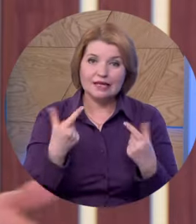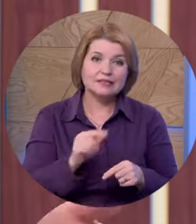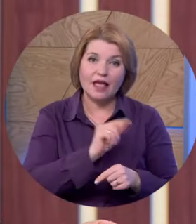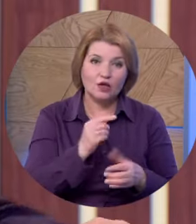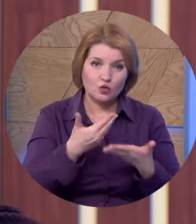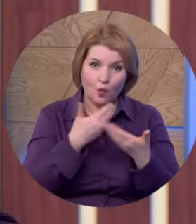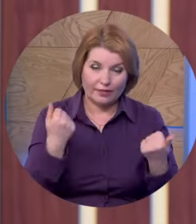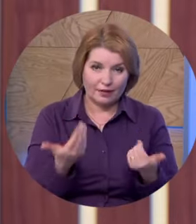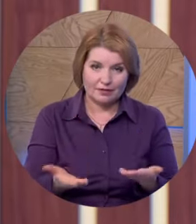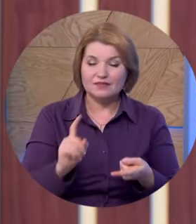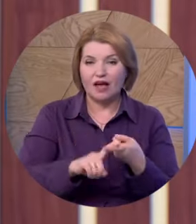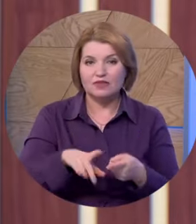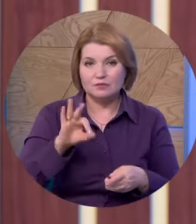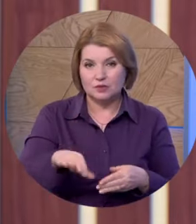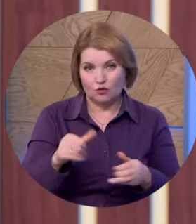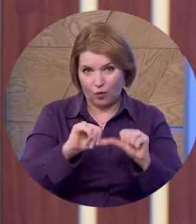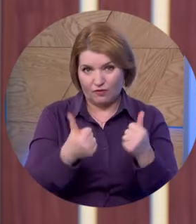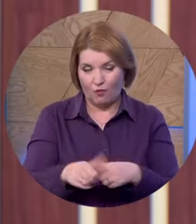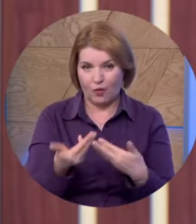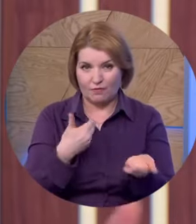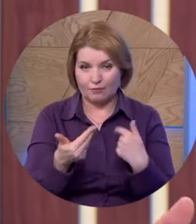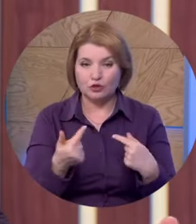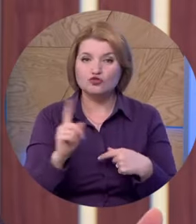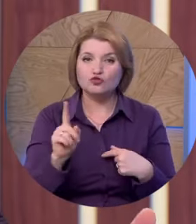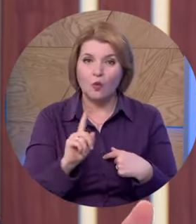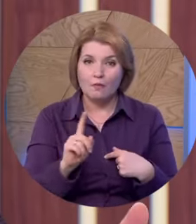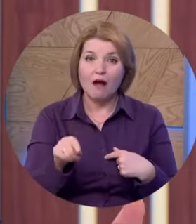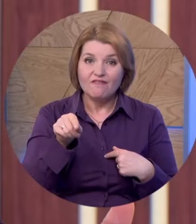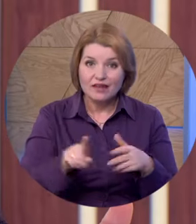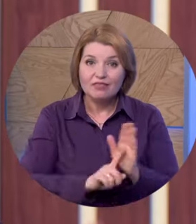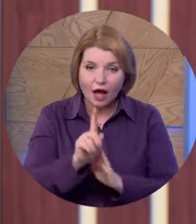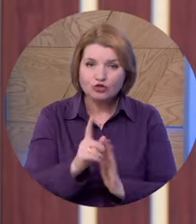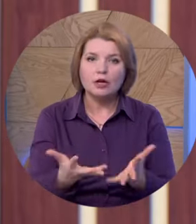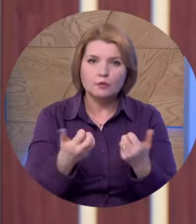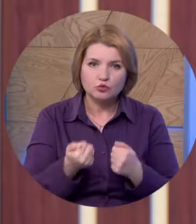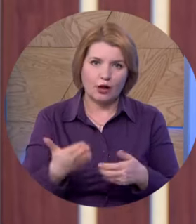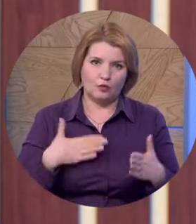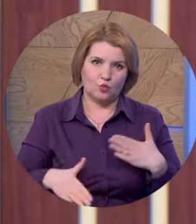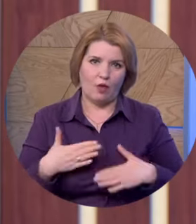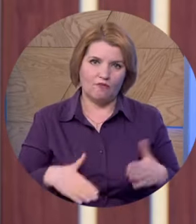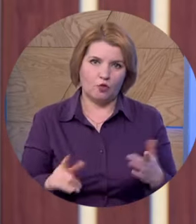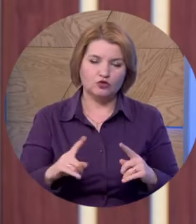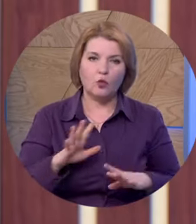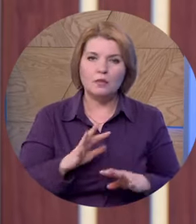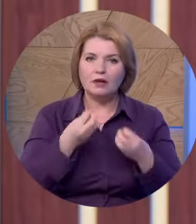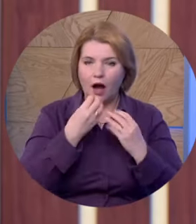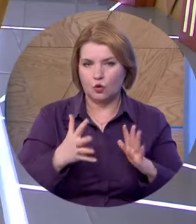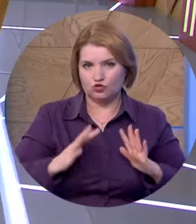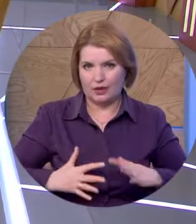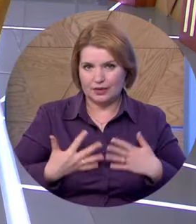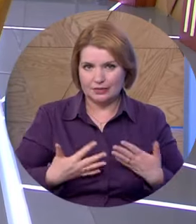В зависимости от формы общения. А, то есть мы начали получать от этого какое-то такое удовольствие, повышать себе настроение. Да? А